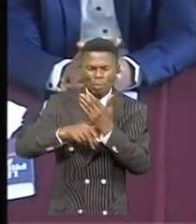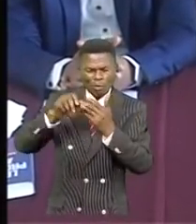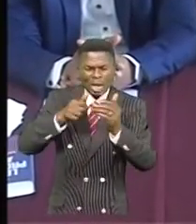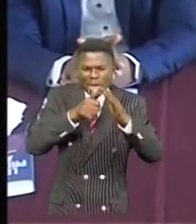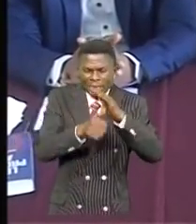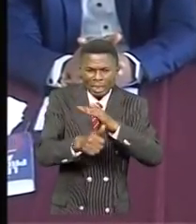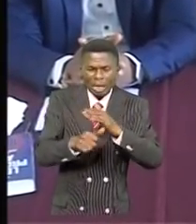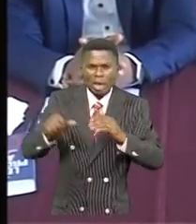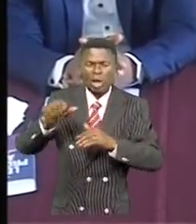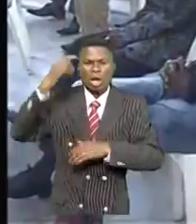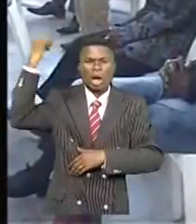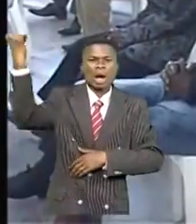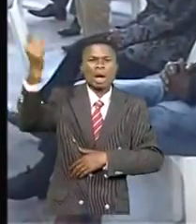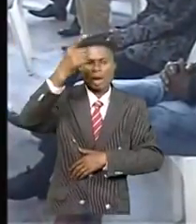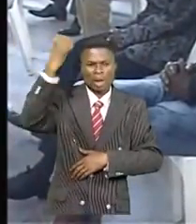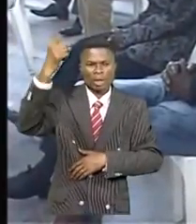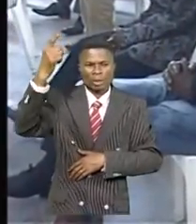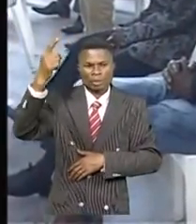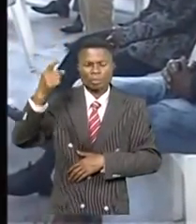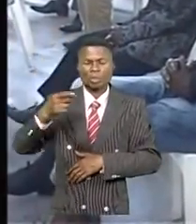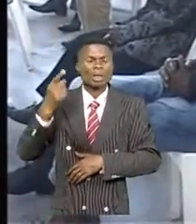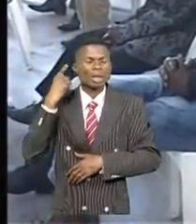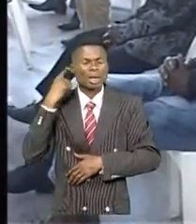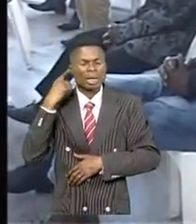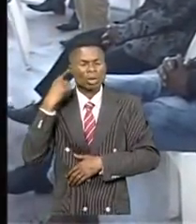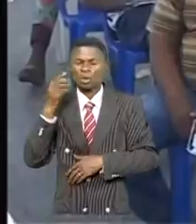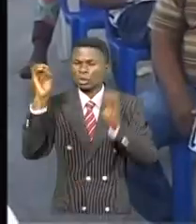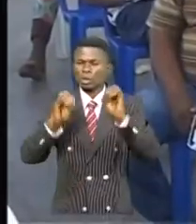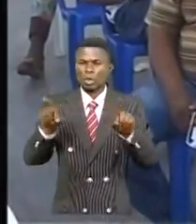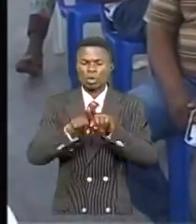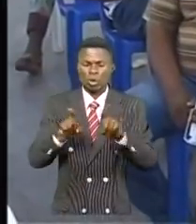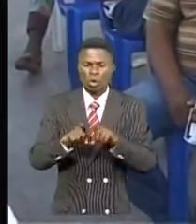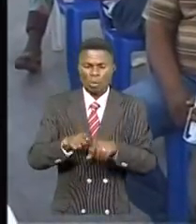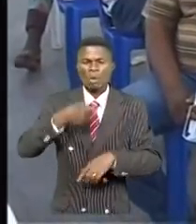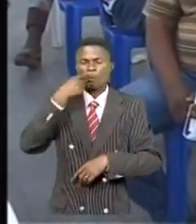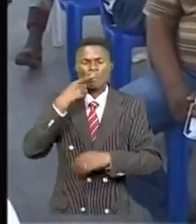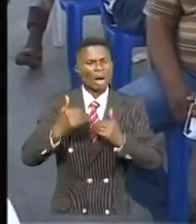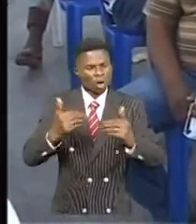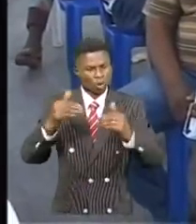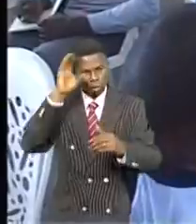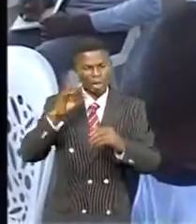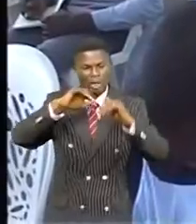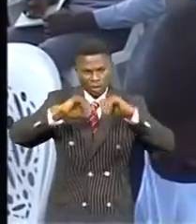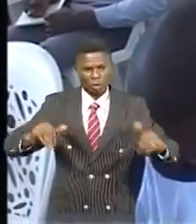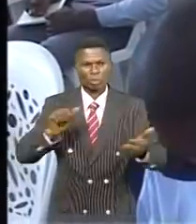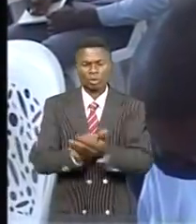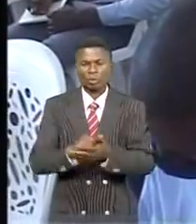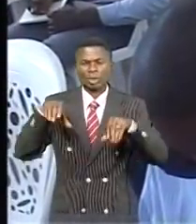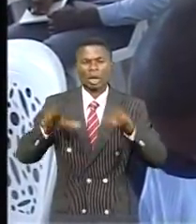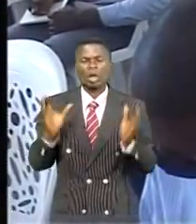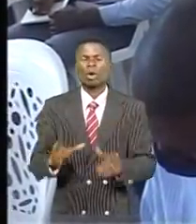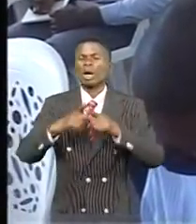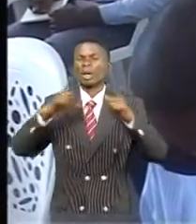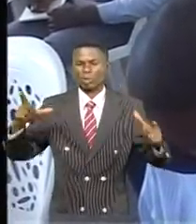la communauté internationale fait les lourdes oreilles, comme qui dirait les chiens aboient, la caravane passe. Pour eux, le Congo est plus